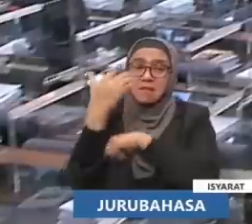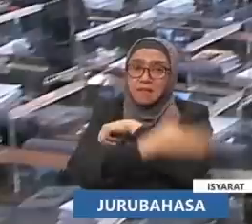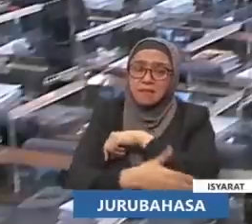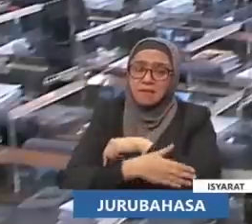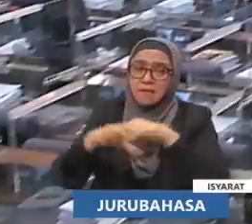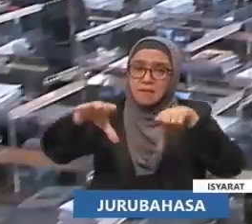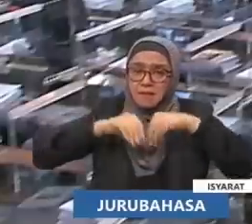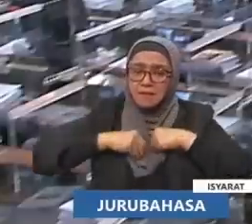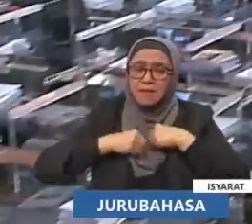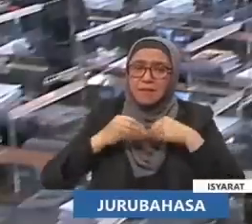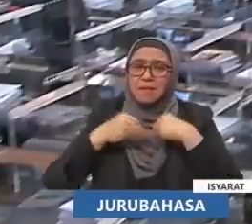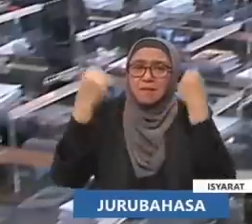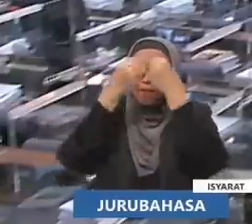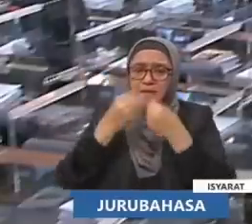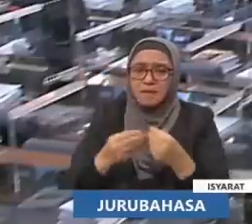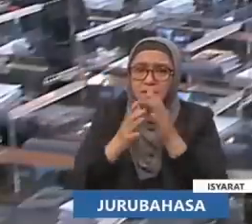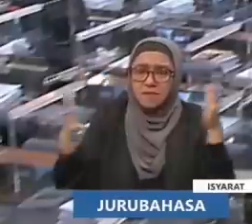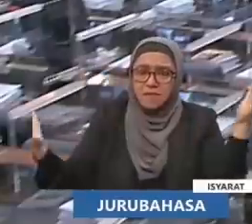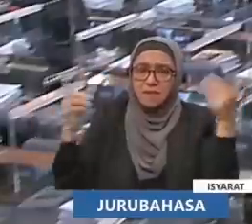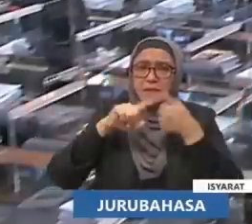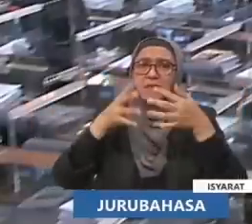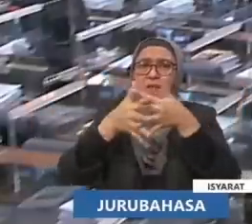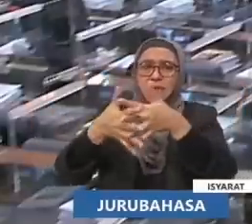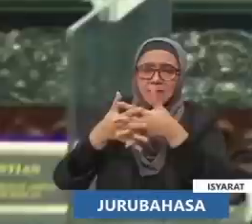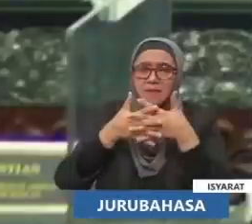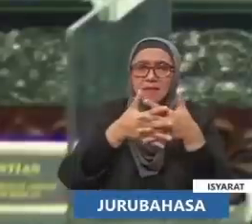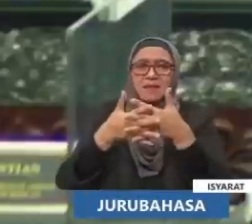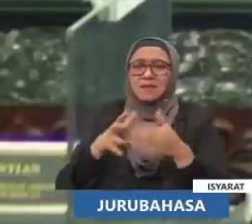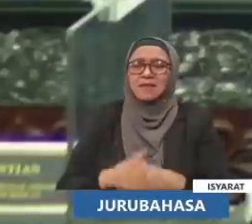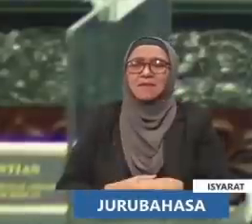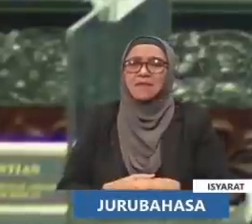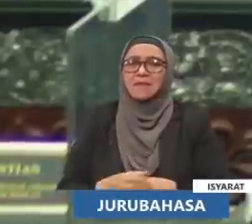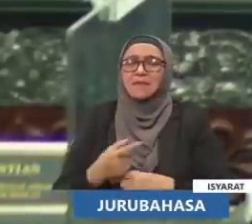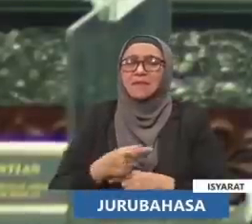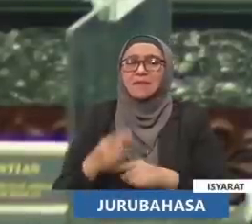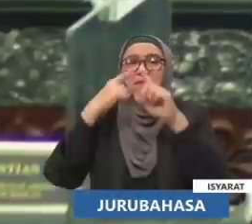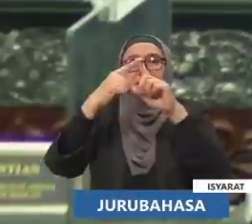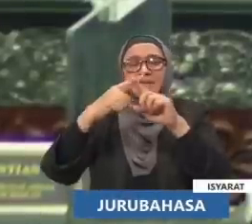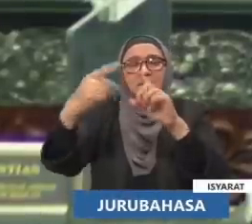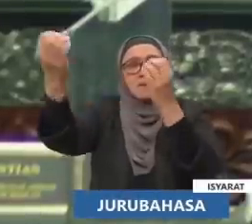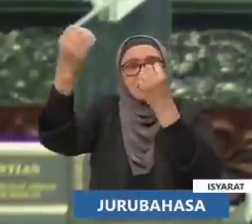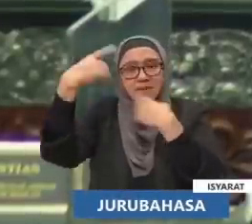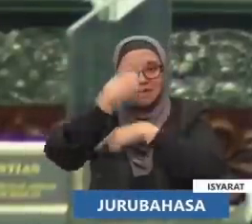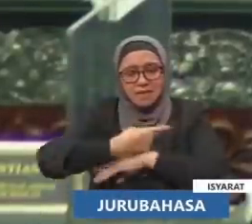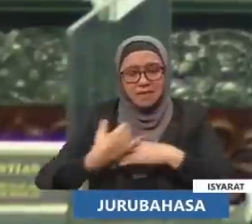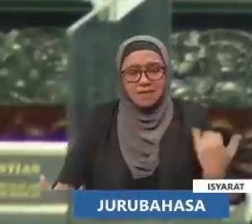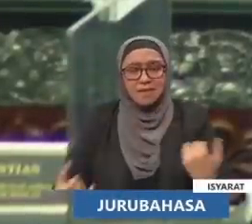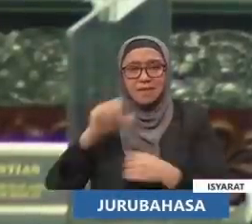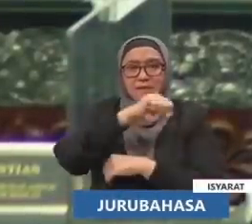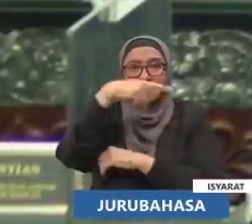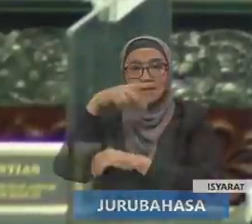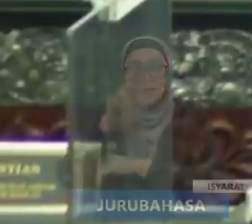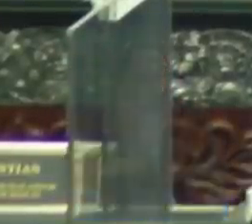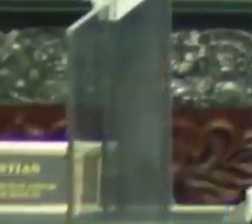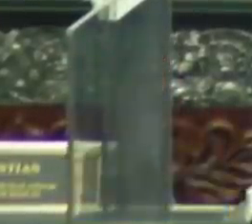JLC, big-big, besar-besar belaka, berniaga beratus bilion, satu-satu syarikat. But